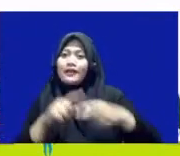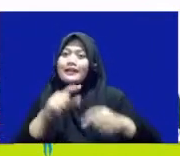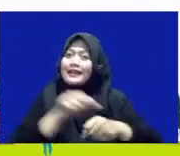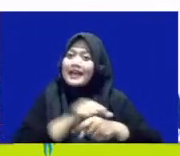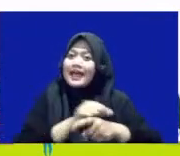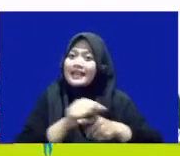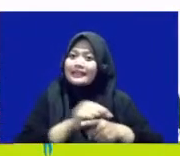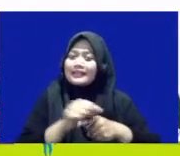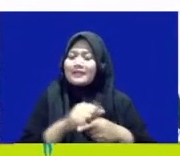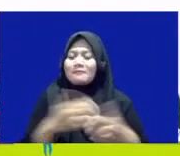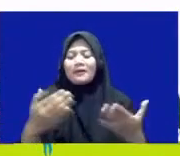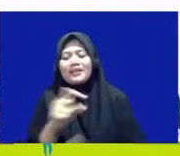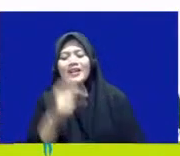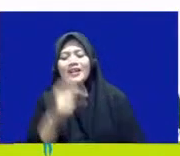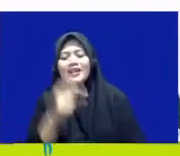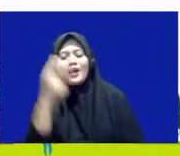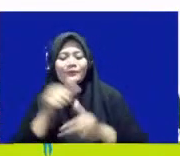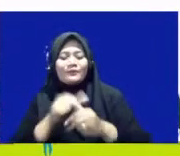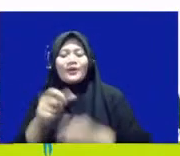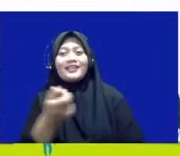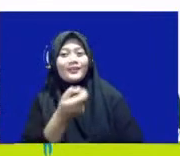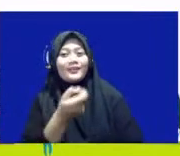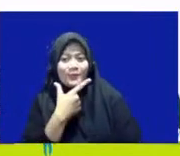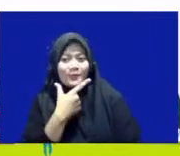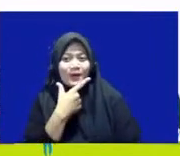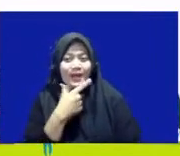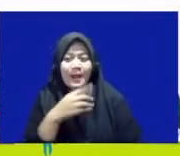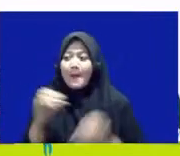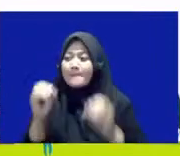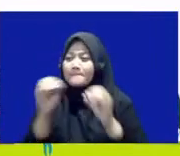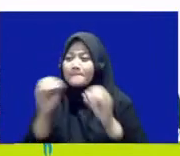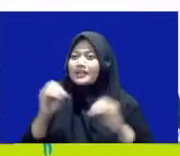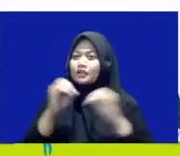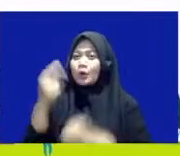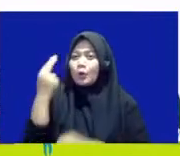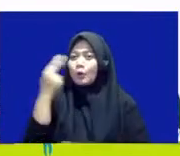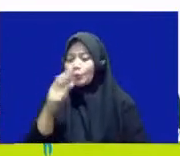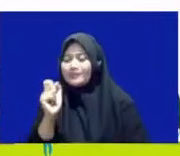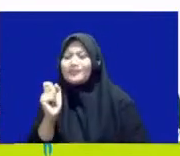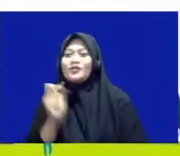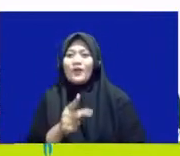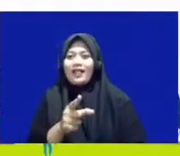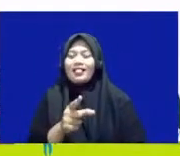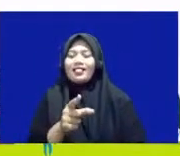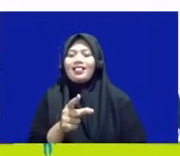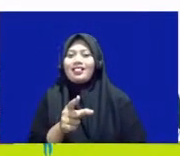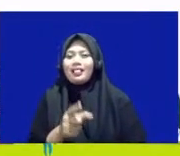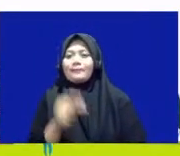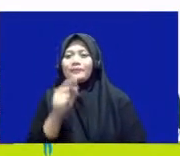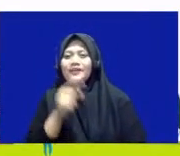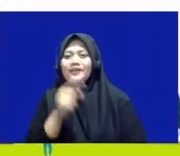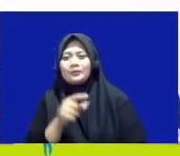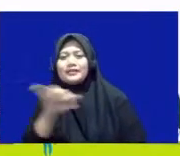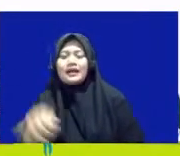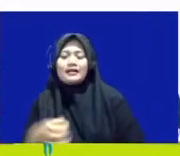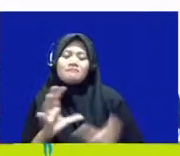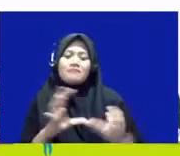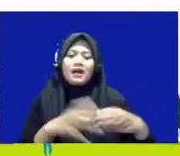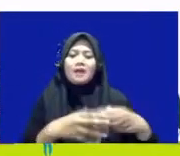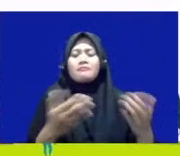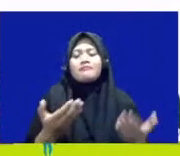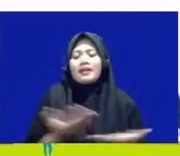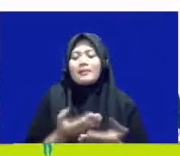kue, bagaimana dia membuat bakso dan sebagainya untuk dijual. Nah, itu juga menjadi bahan bagaimana anak-anak muda